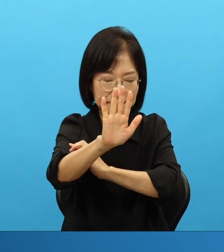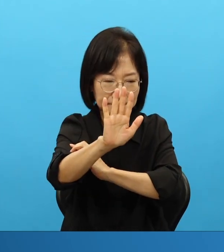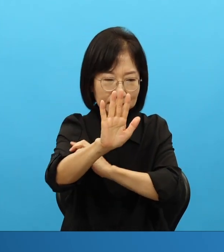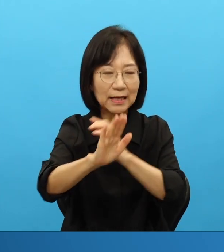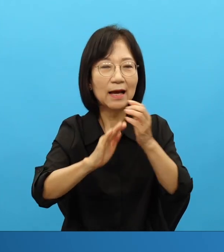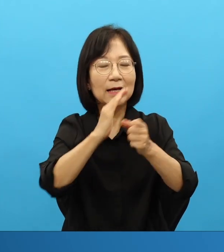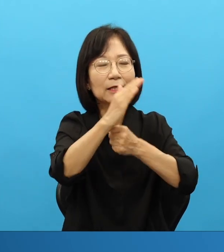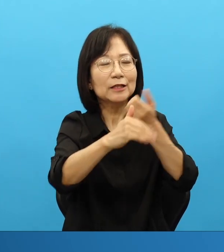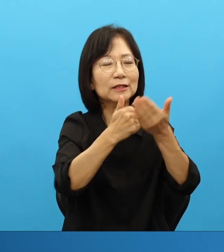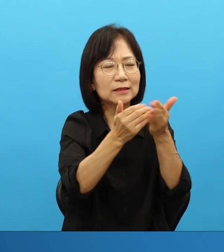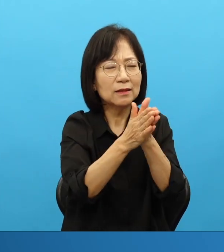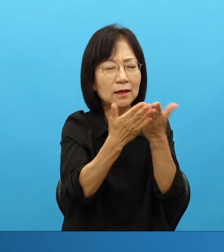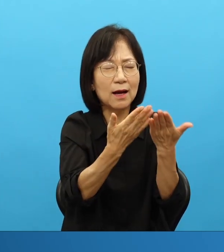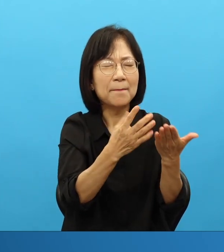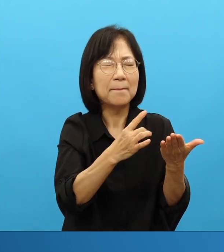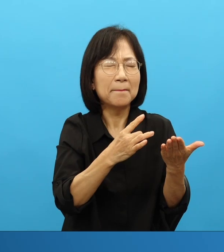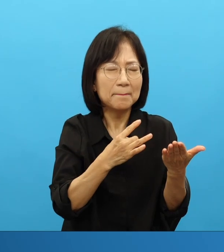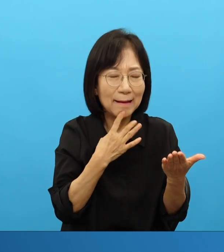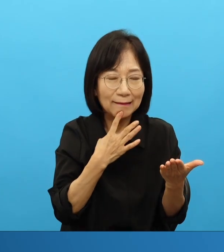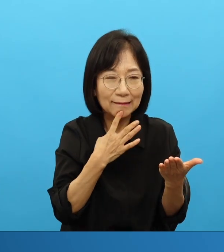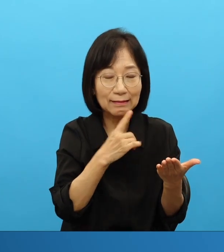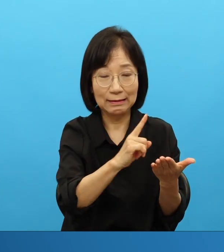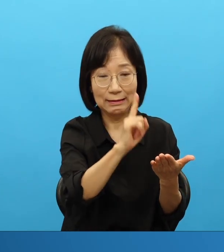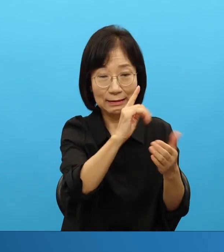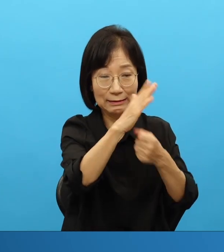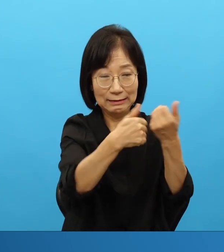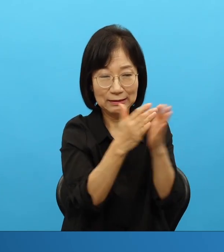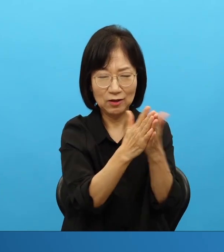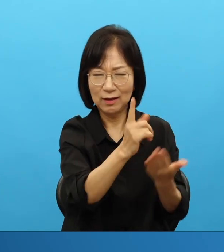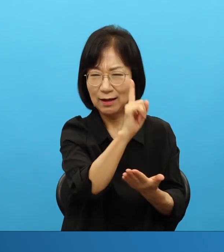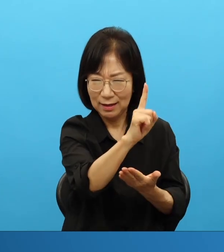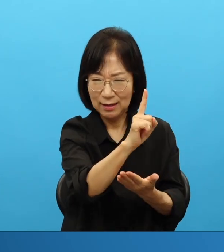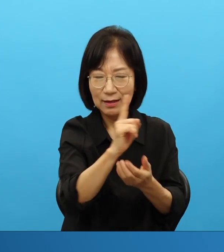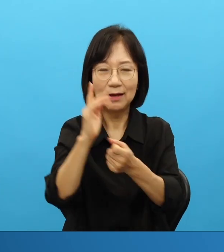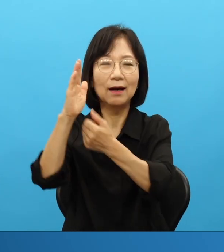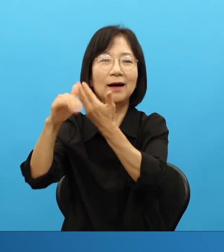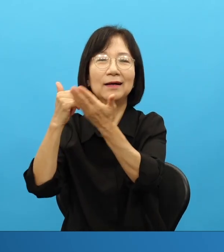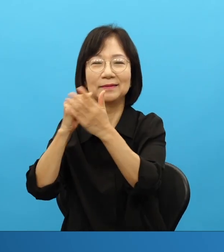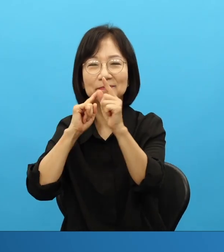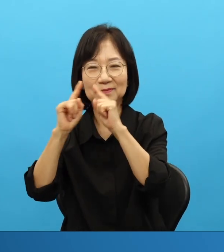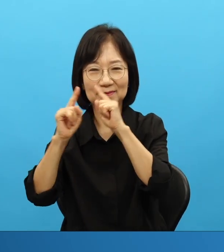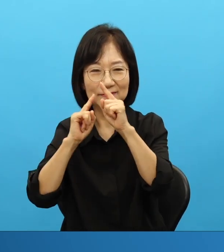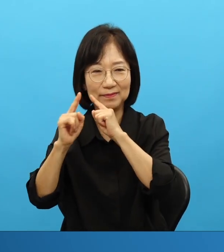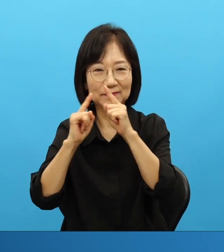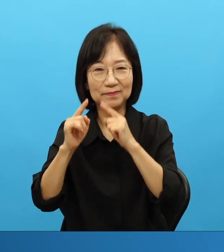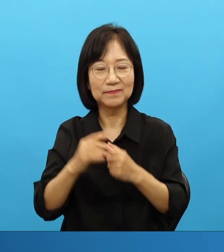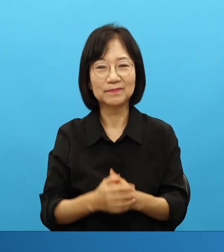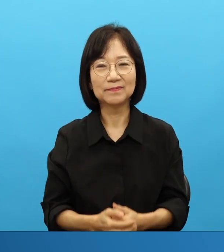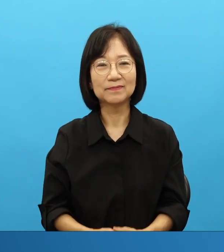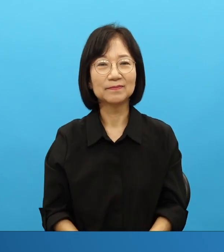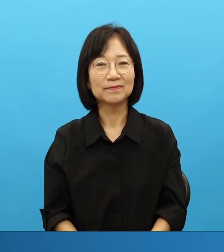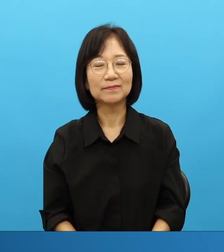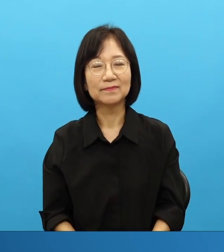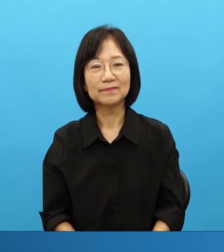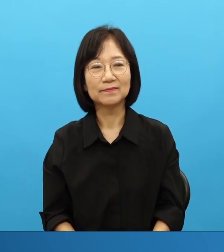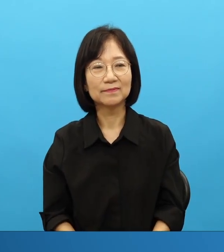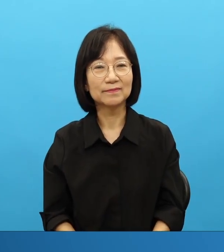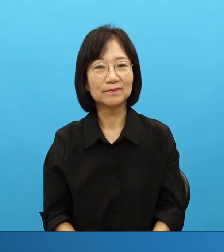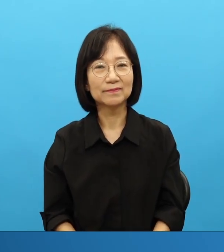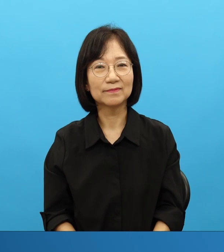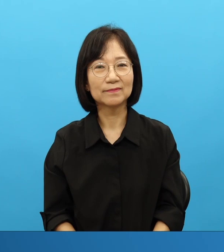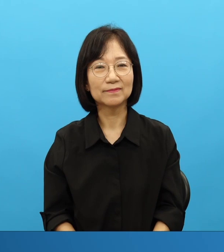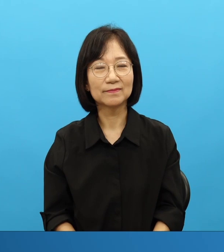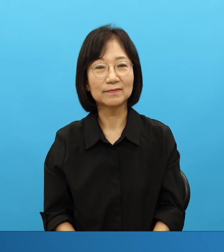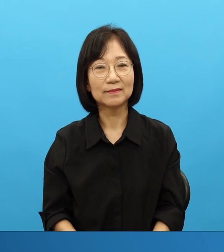성경만 하나님의 말씀입니다. More accurately, only the Bible is the Word of God. 왜냐하면 지금 일어나고 있는 일